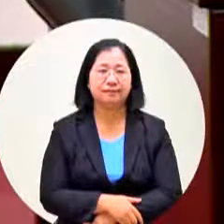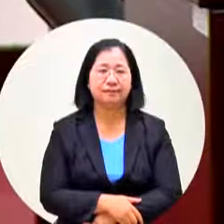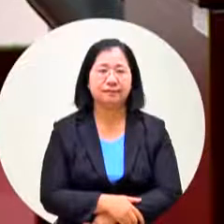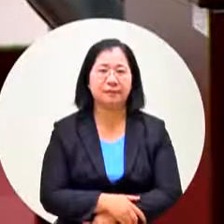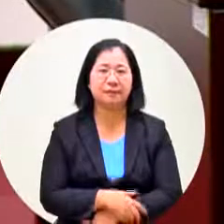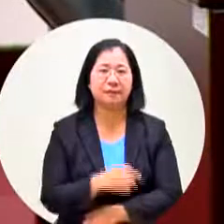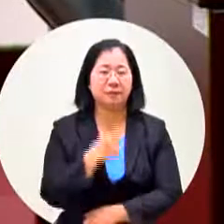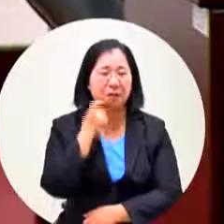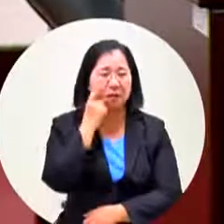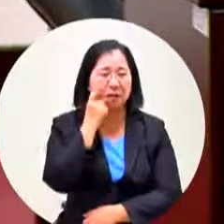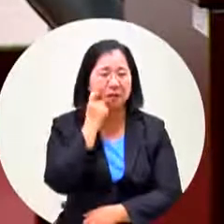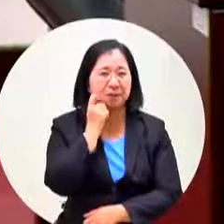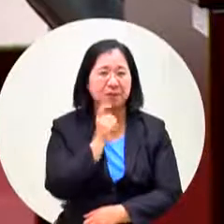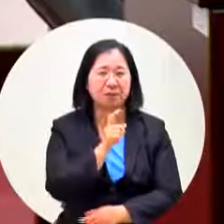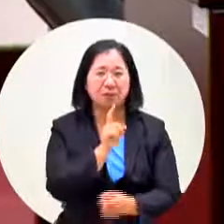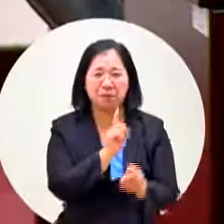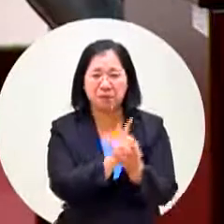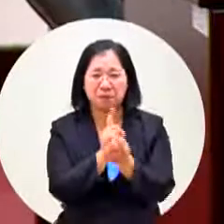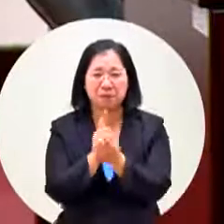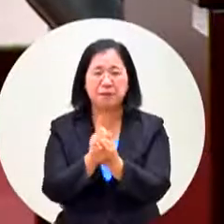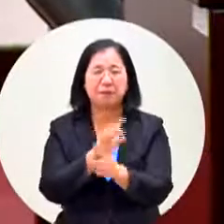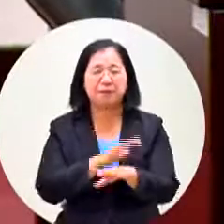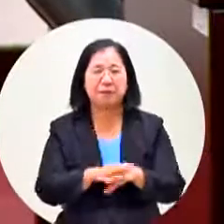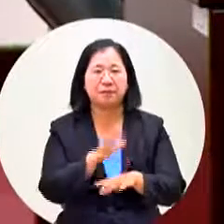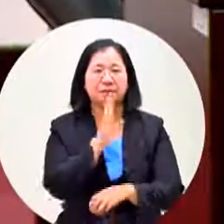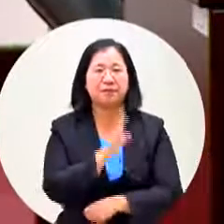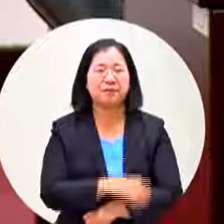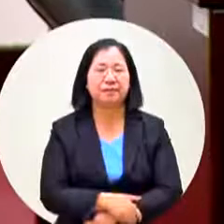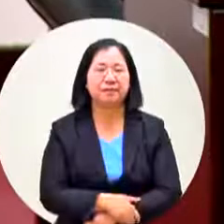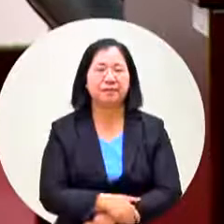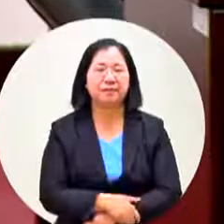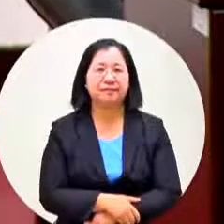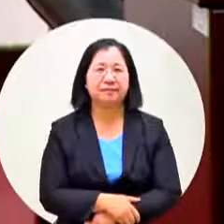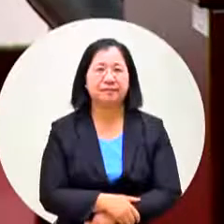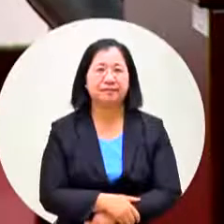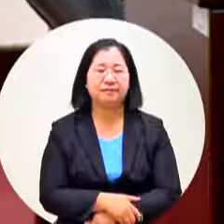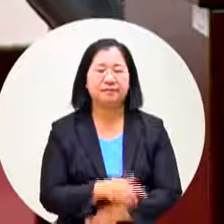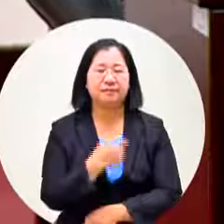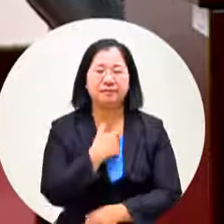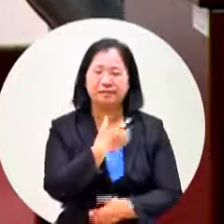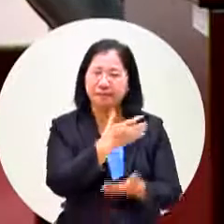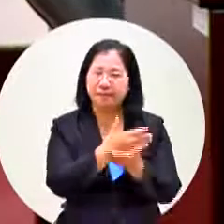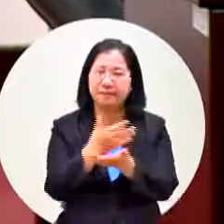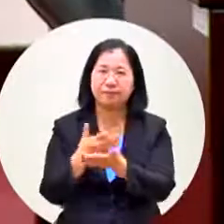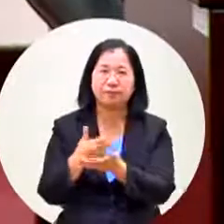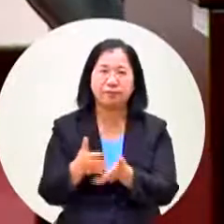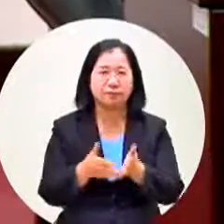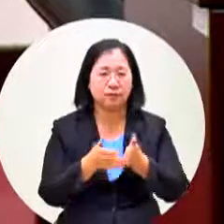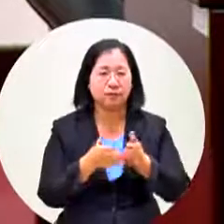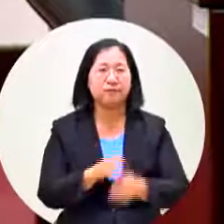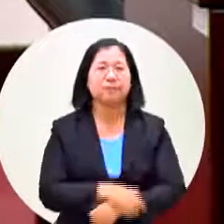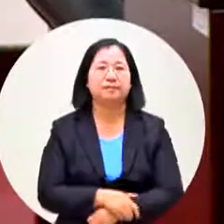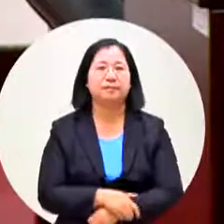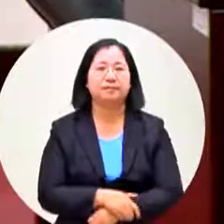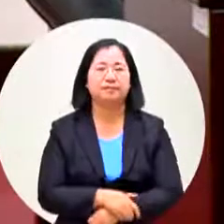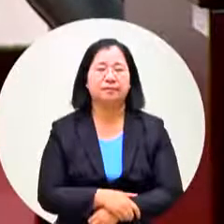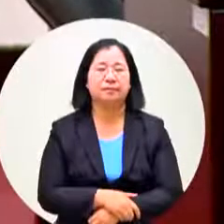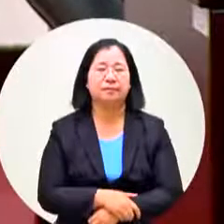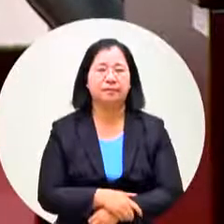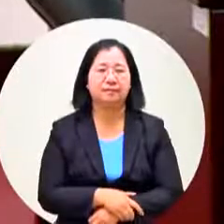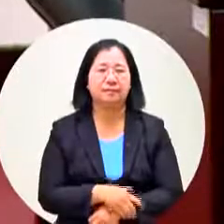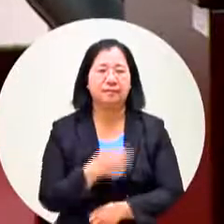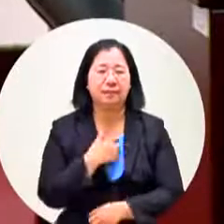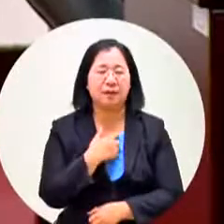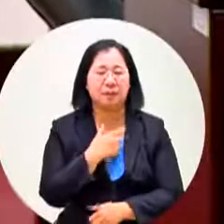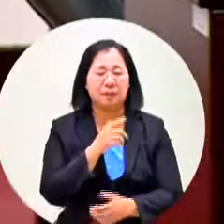难题，真济个即个啊困境吼，需要你一一化解吼，关关难过，关关